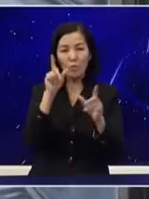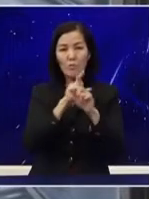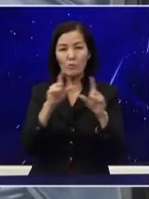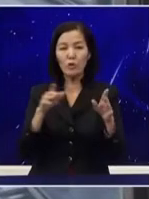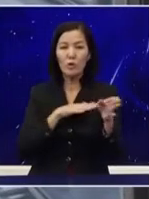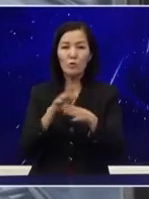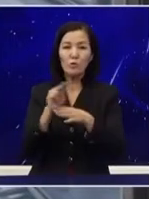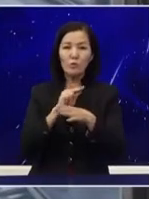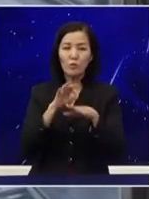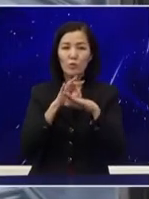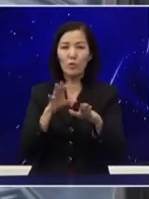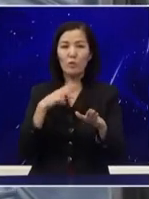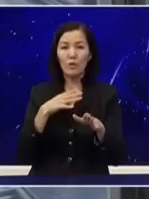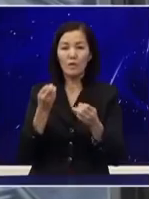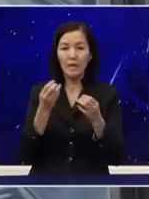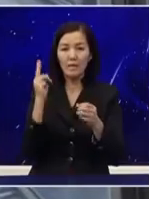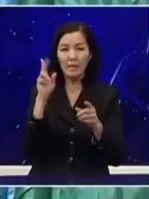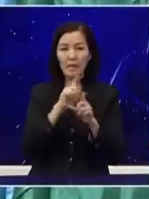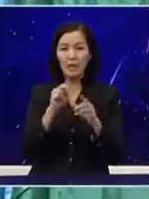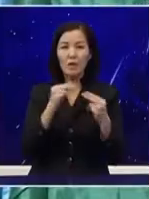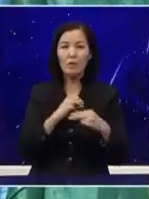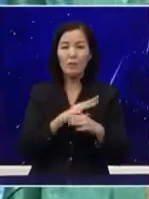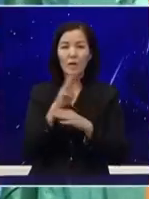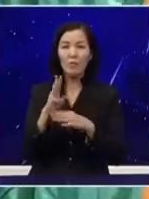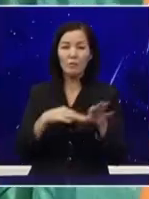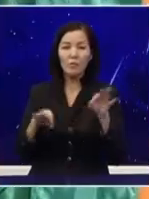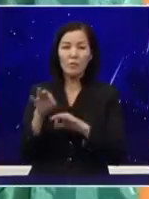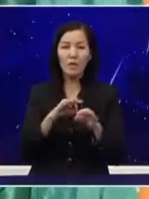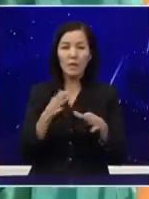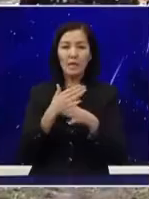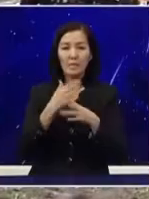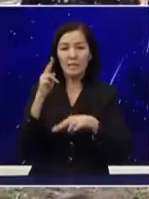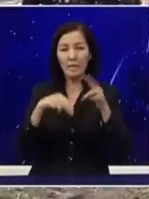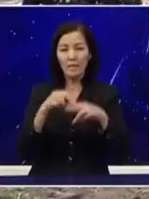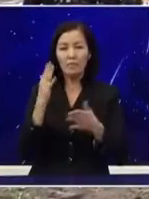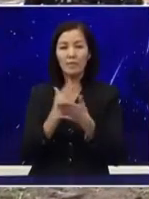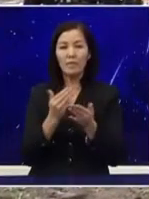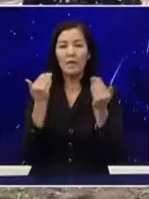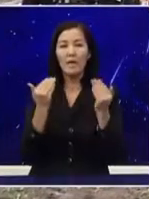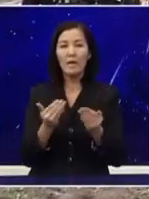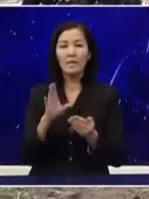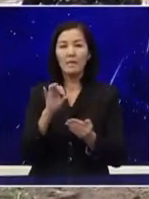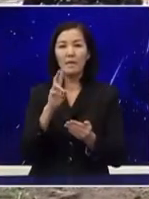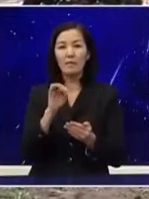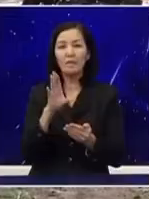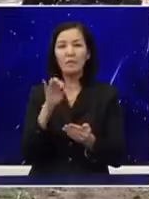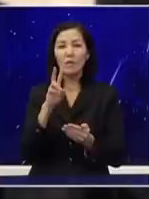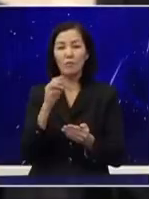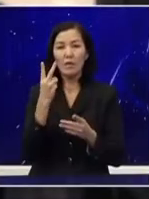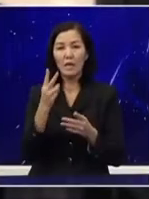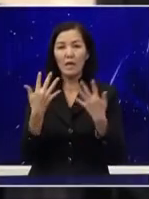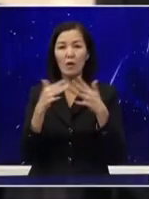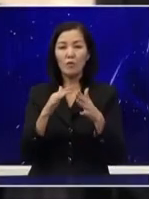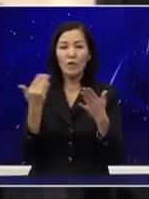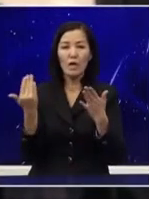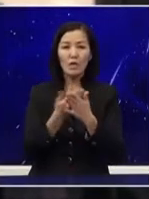күрделі жөндеуден өтті. Тағы екеуі жұмыспен қамтудың жол картасы аясында салынып жатыр. Сарбастау, Сарбұлақтағы жаңа оқу